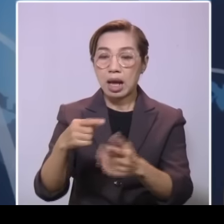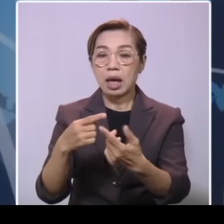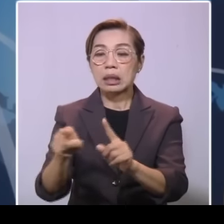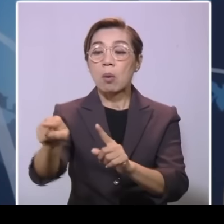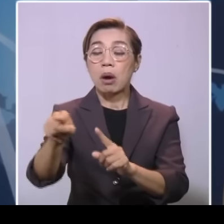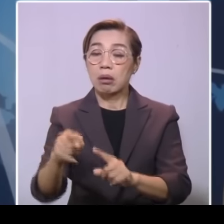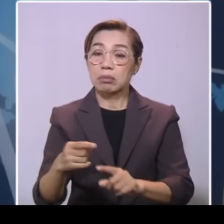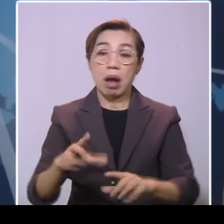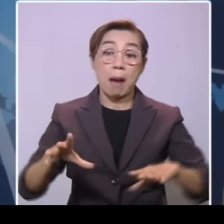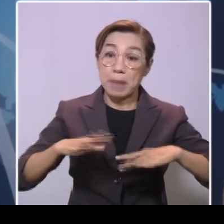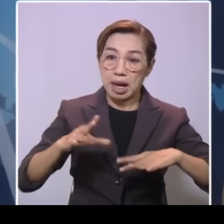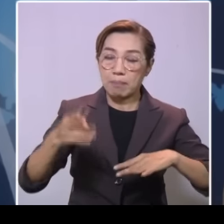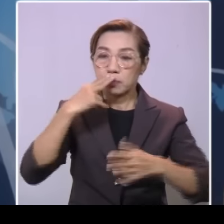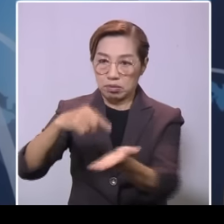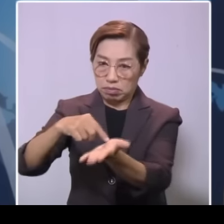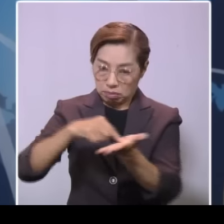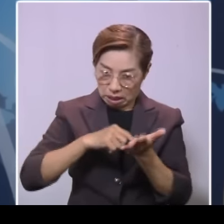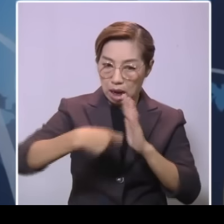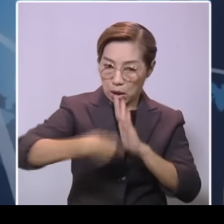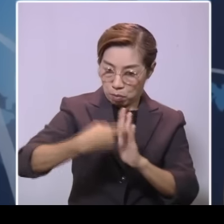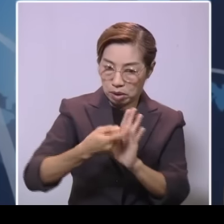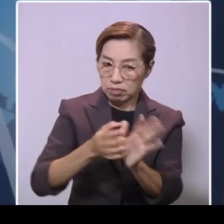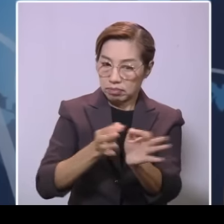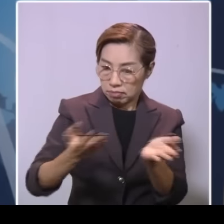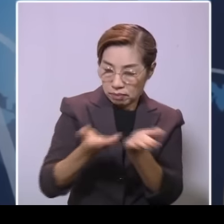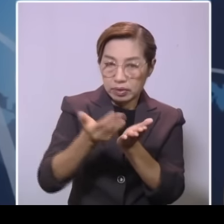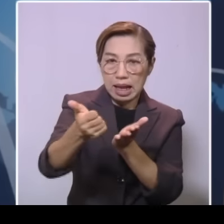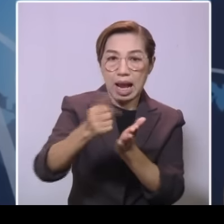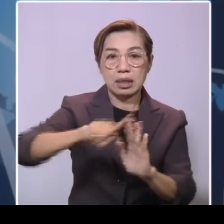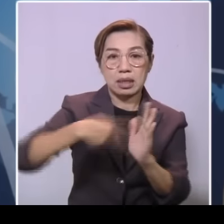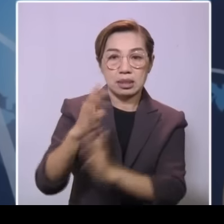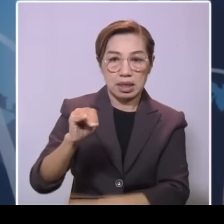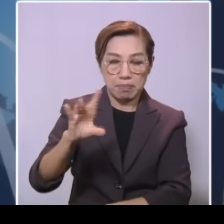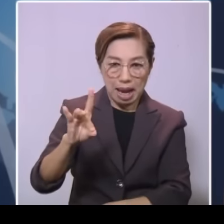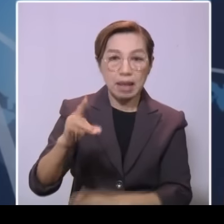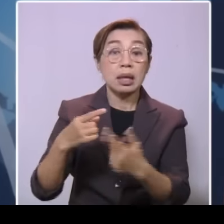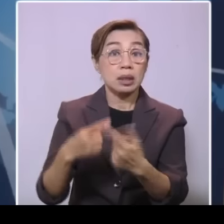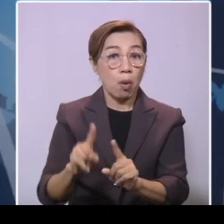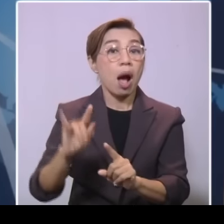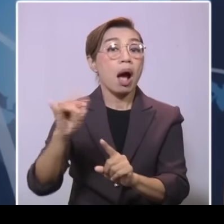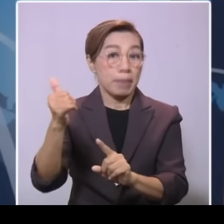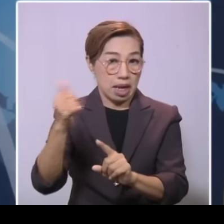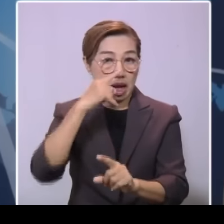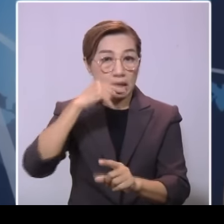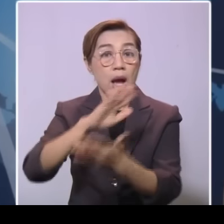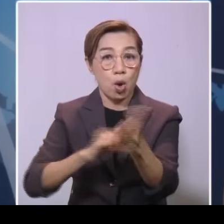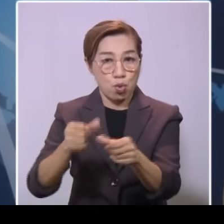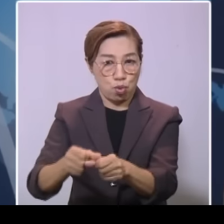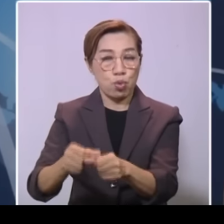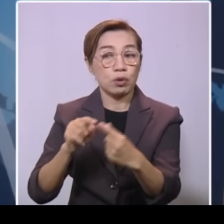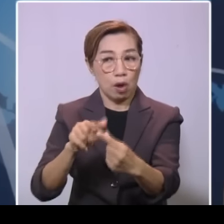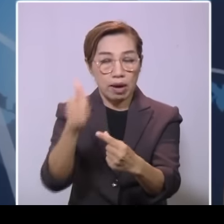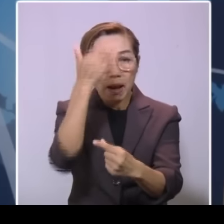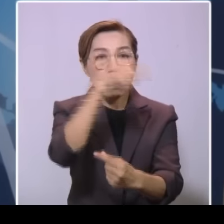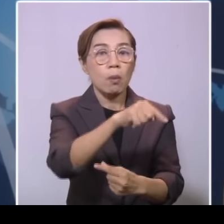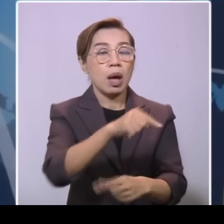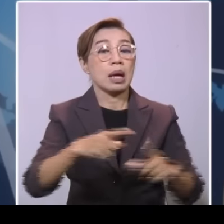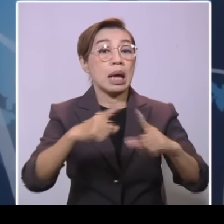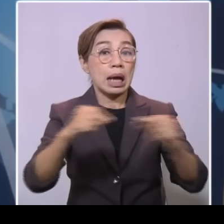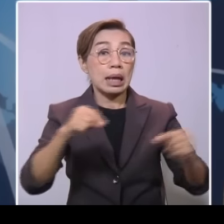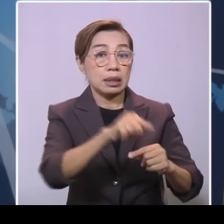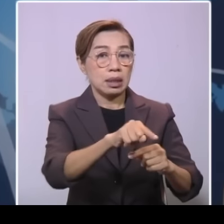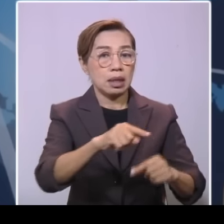ศเนื่องจากว่าคดีทำร้ายร่างกายแพทย์หญิงอันนี้มันยังไม่จบกระบวนการมันยังไม่เสร็จสิ้นนายเดวิดสามาร